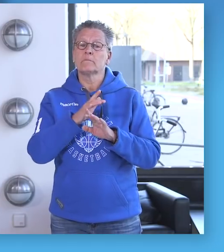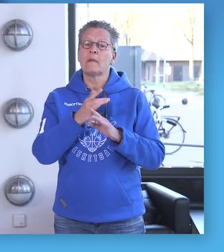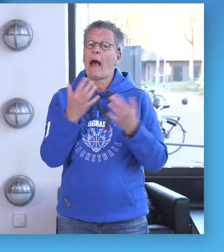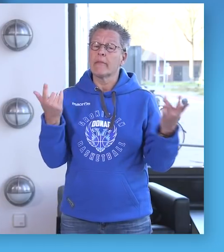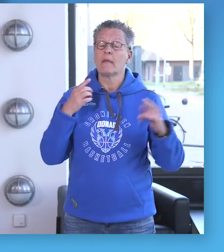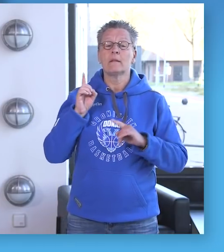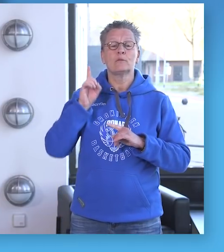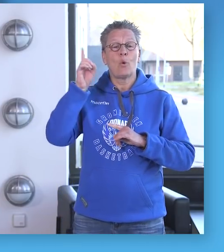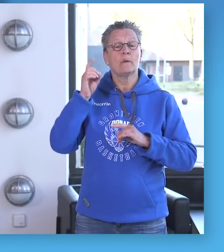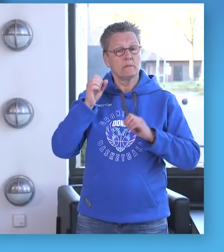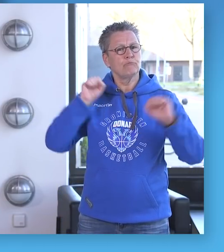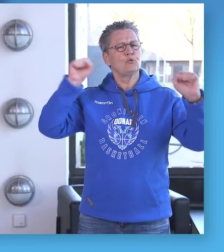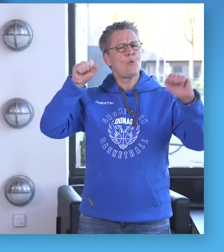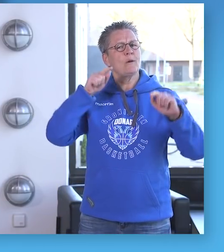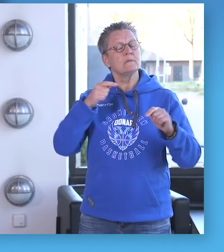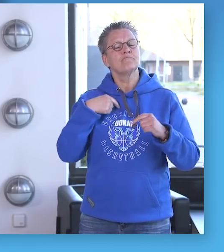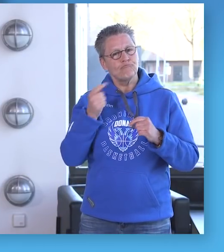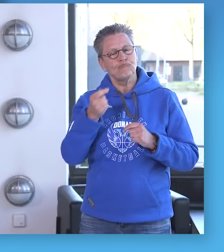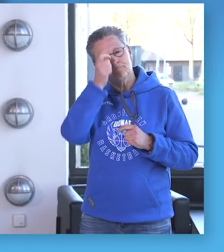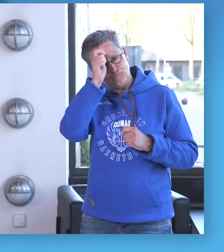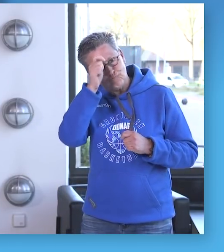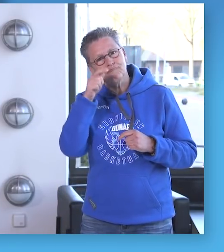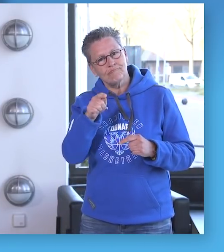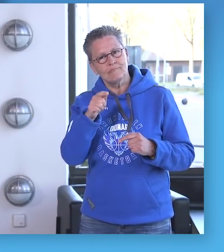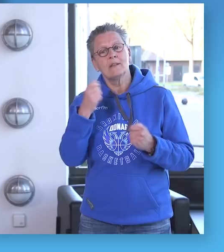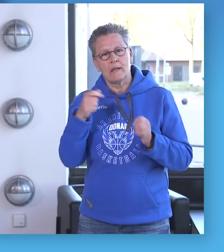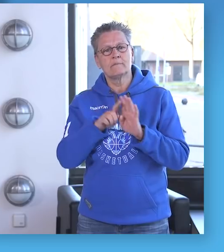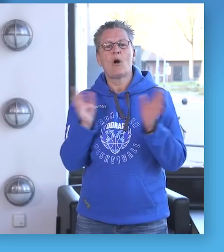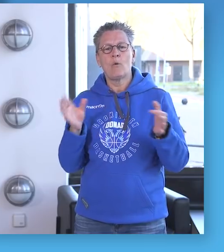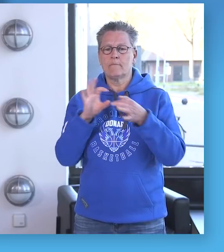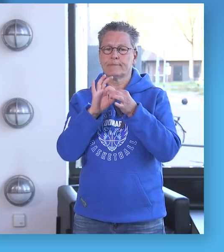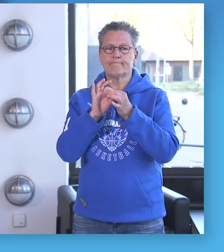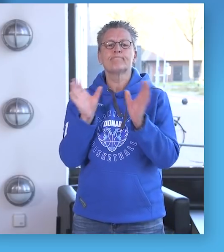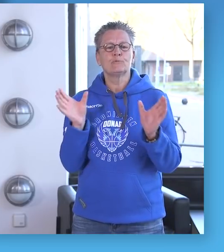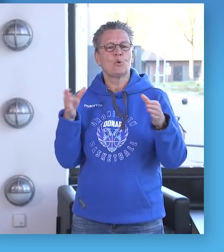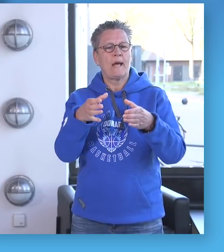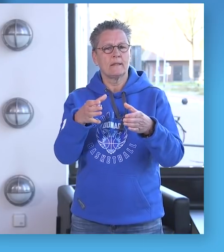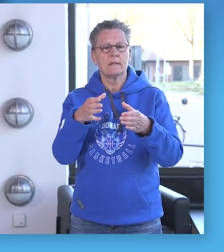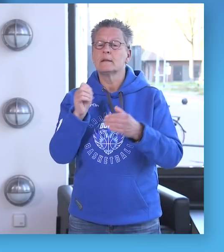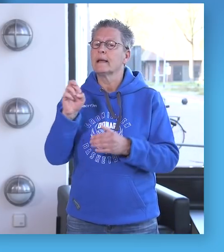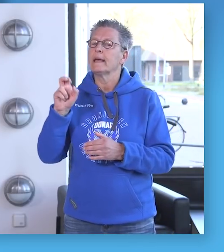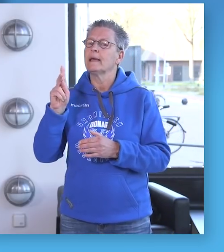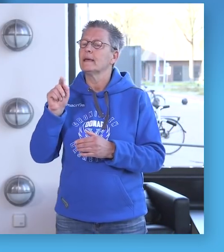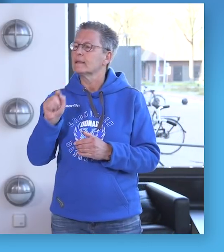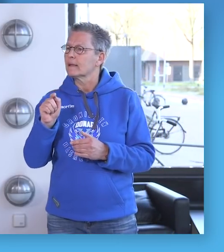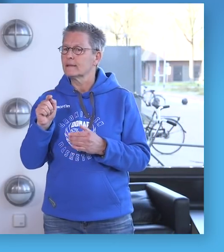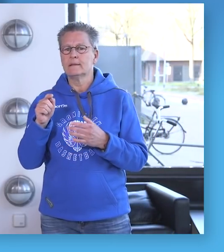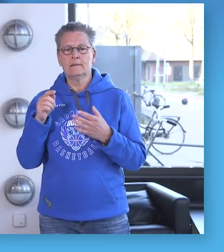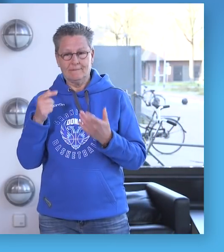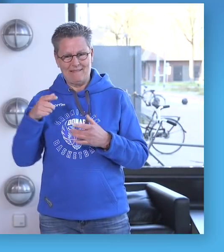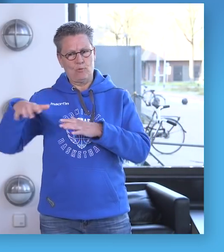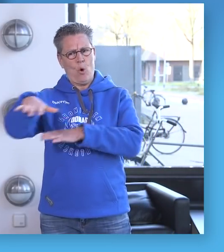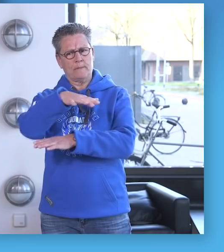dit zeer waarschijnlijk wel zullen waarderen. En dat in het kader van Together. Erik, hoe is het met je? Hoe ga je met